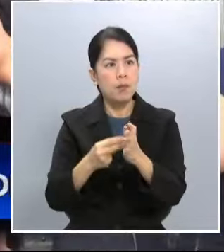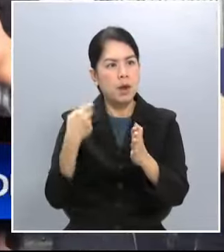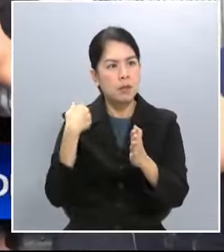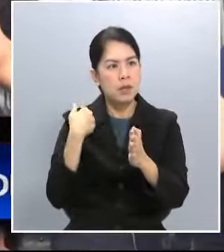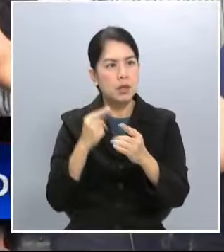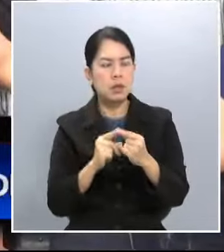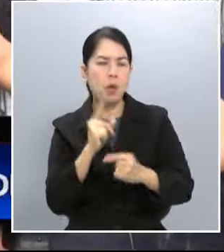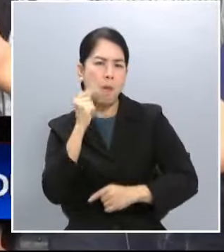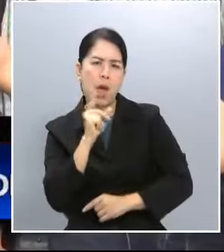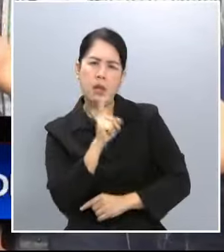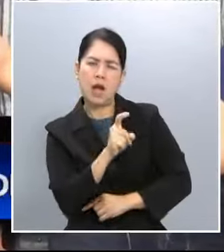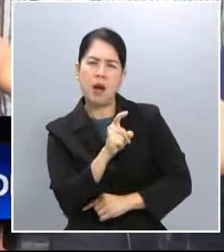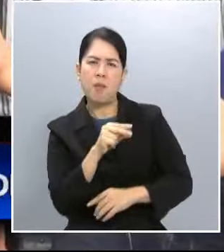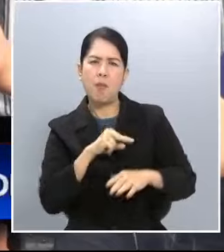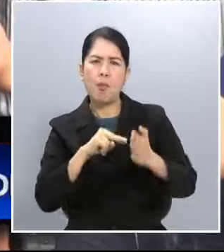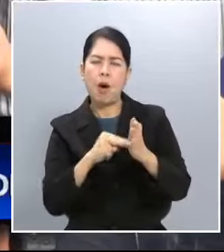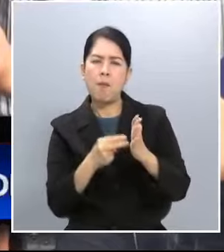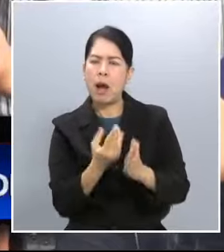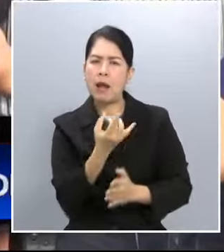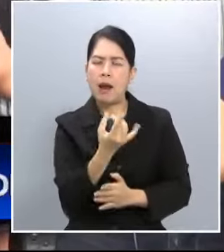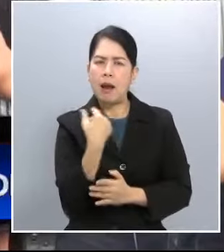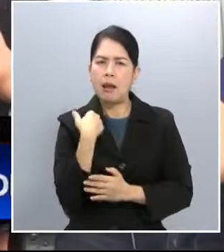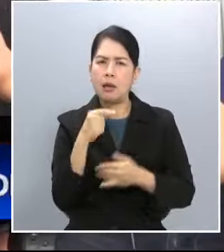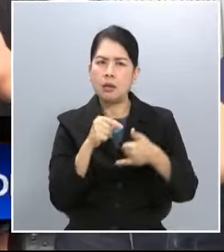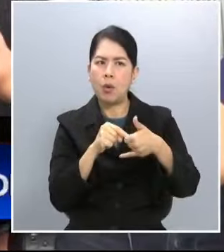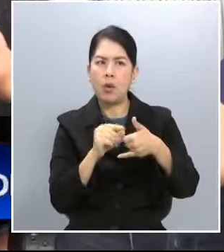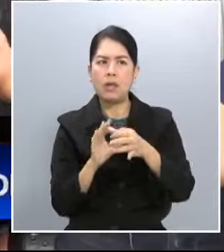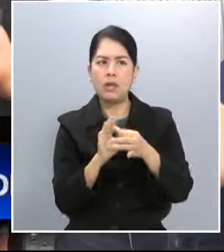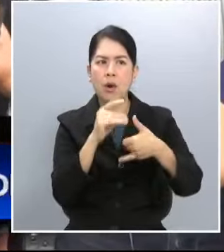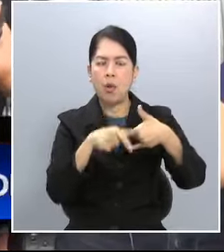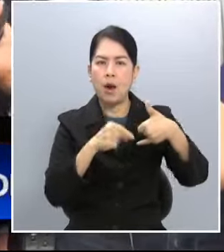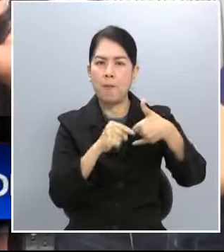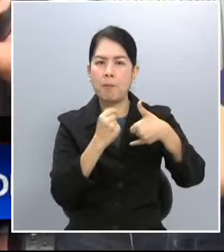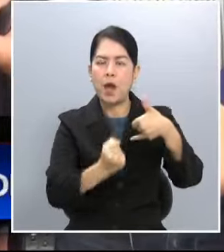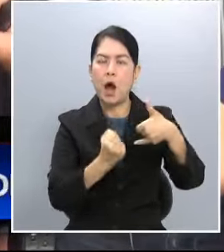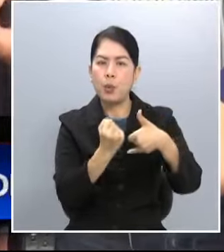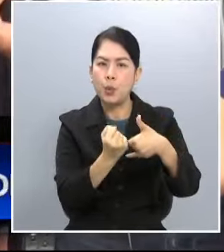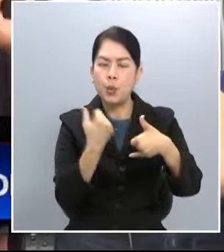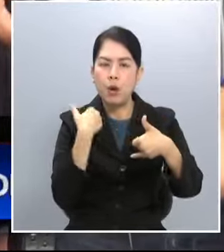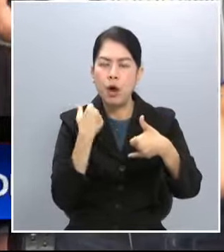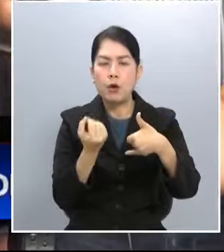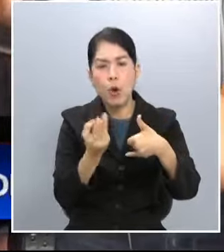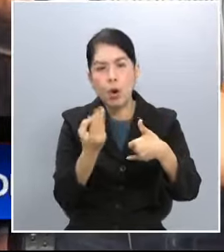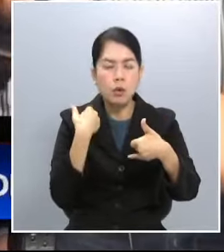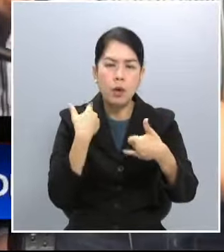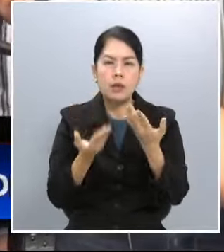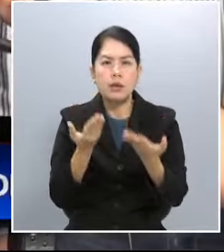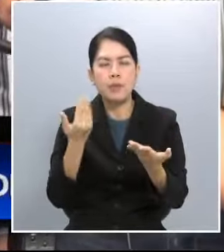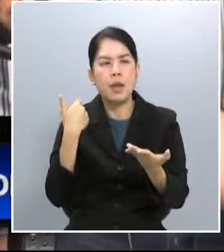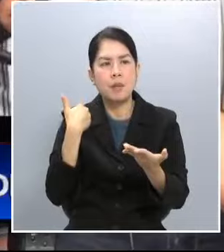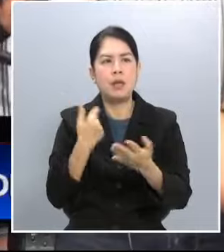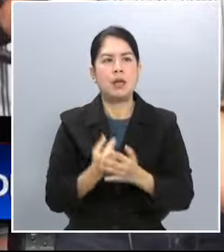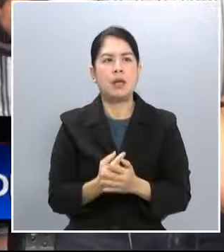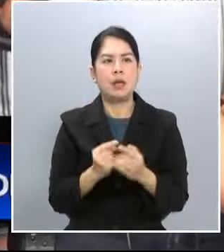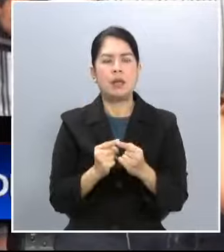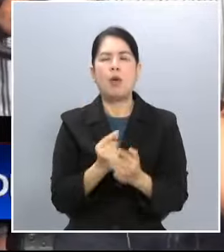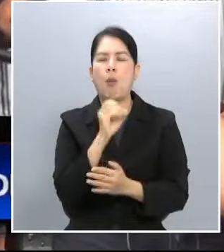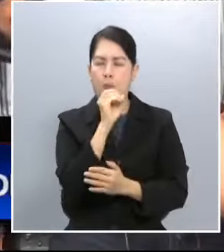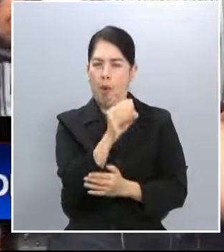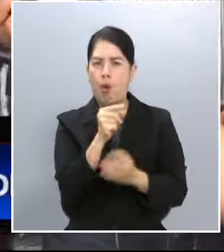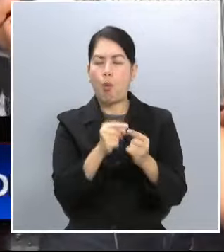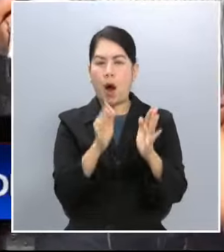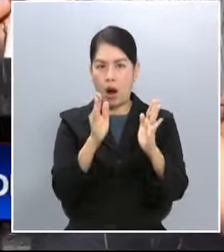ะเรามองว่าอะไรวุฒิเหรอคะอายุเหรอคะ ประเด็นเนี้ย ค่ะ ผู้ที่มาเรียนธรรมะเป็นคนตัดสินถ้าสอนไปแล้